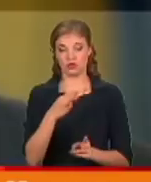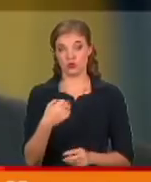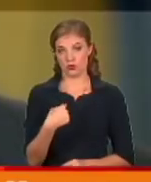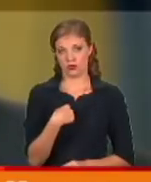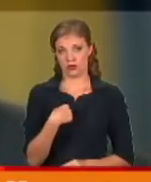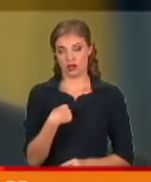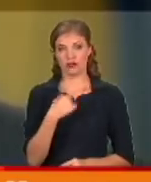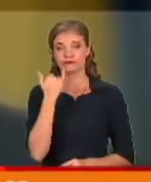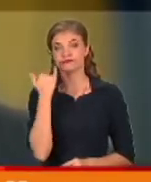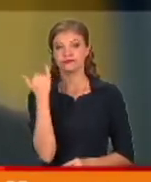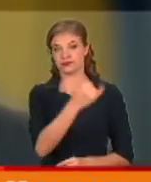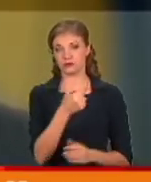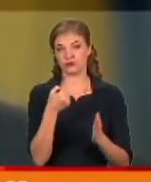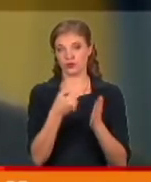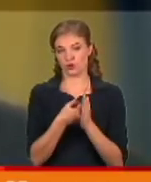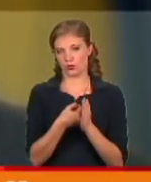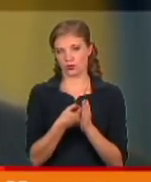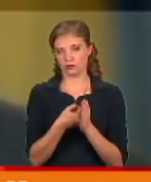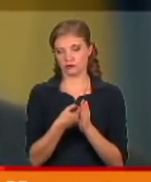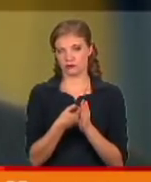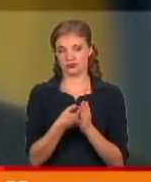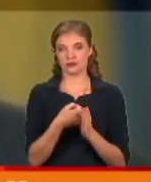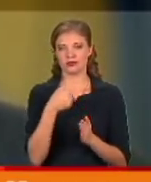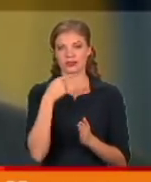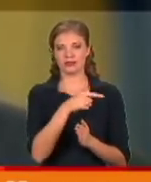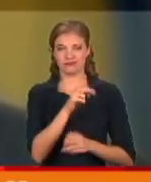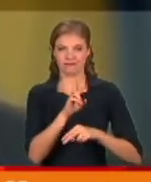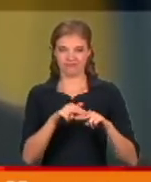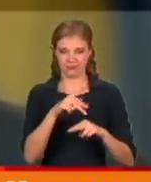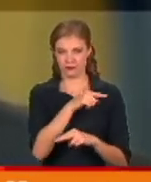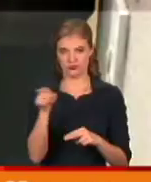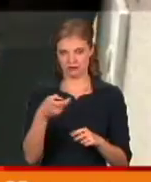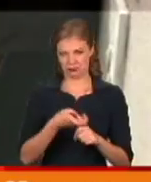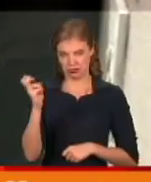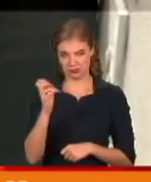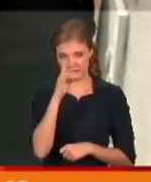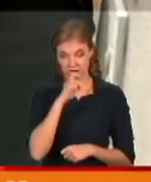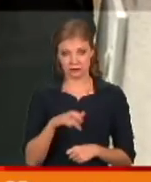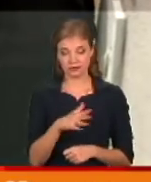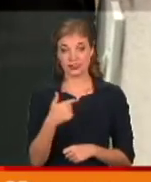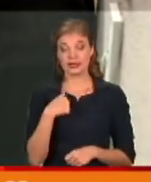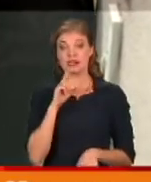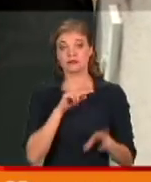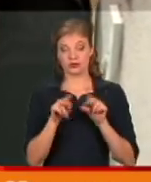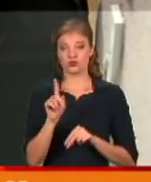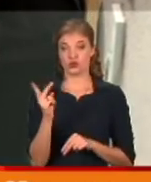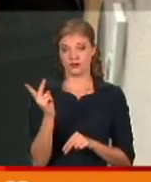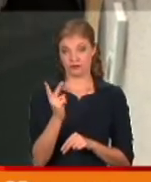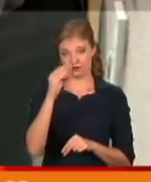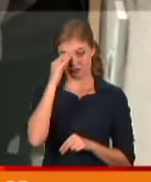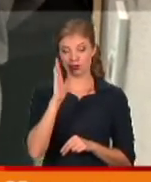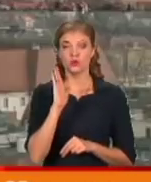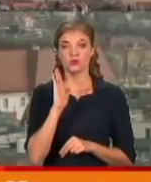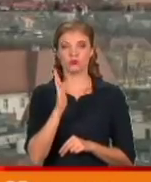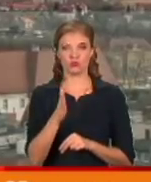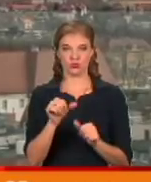я зателефоную до стражі граничної і тебе депортують. Я щиро сподіваюся, і Сашко, і Денис